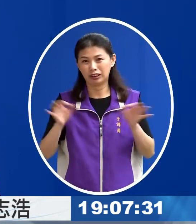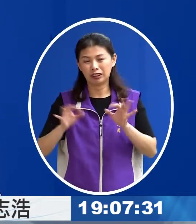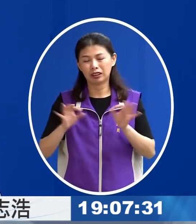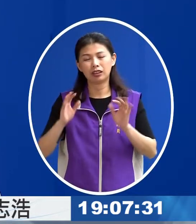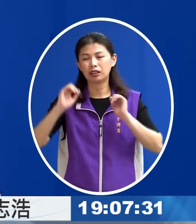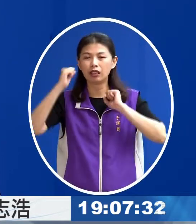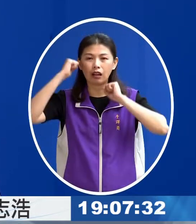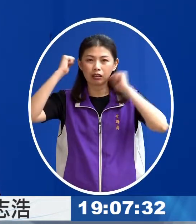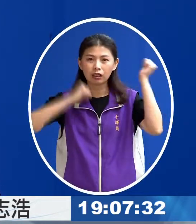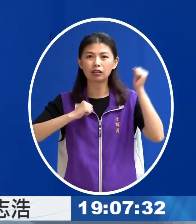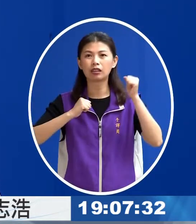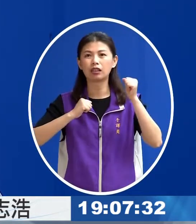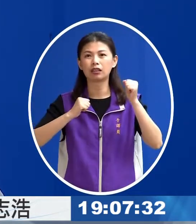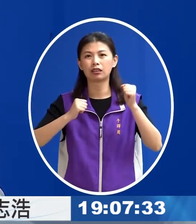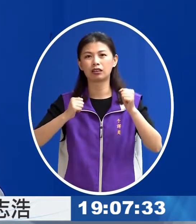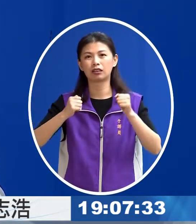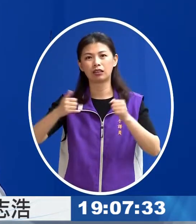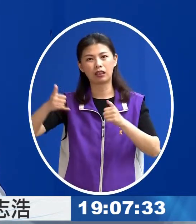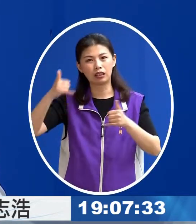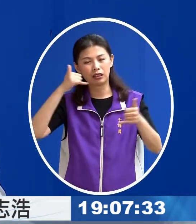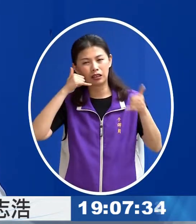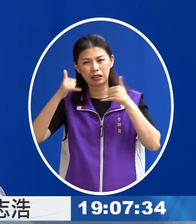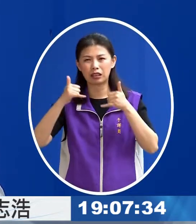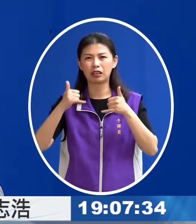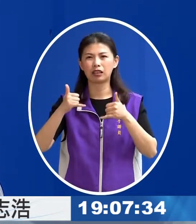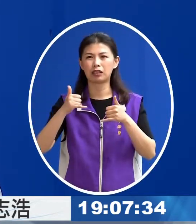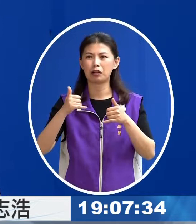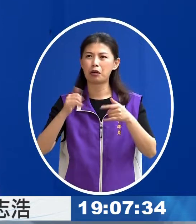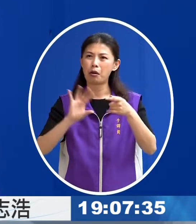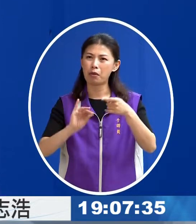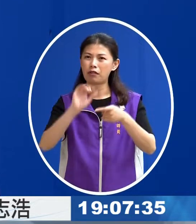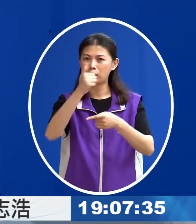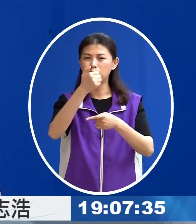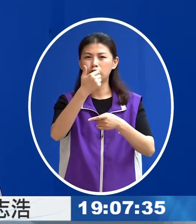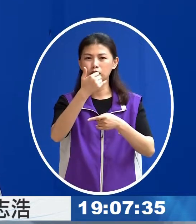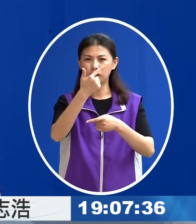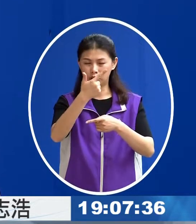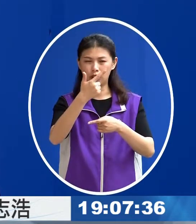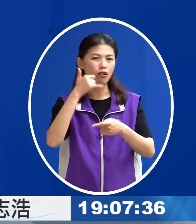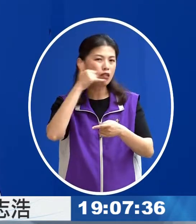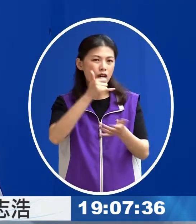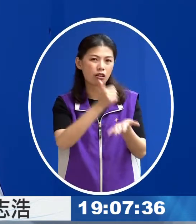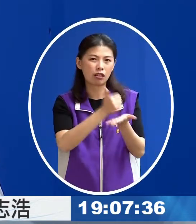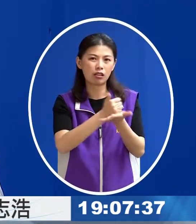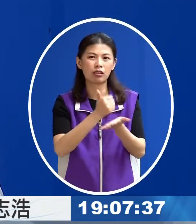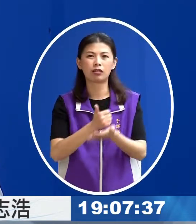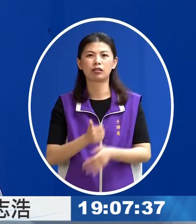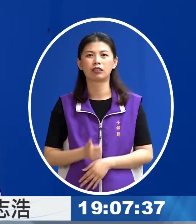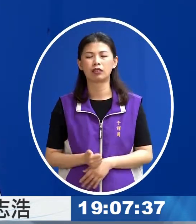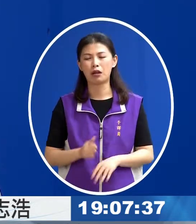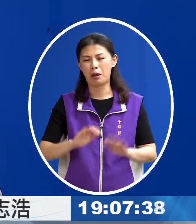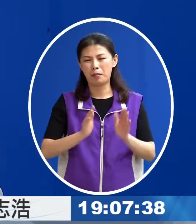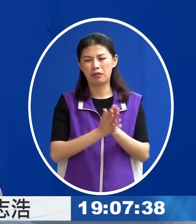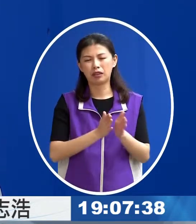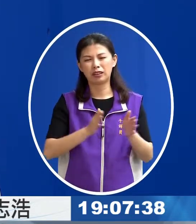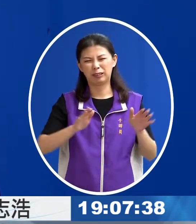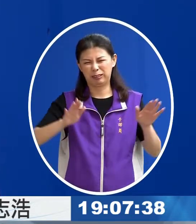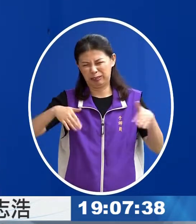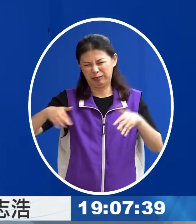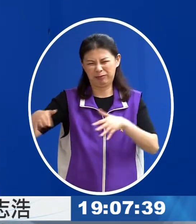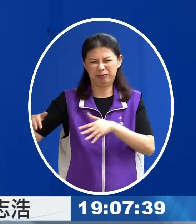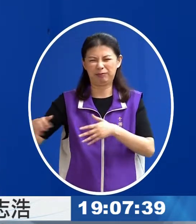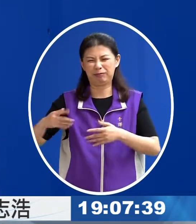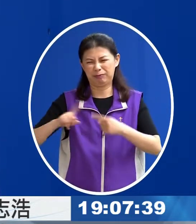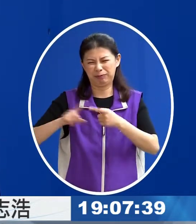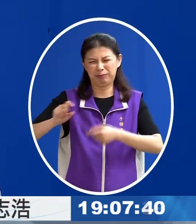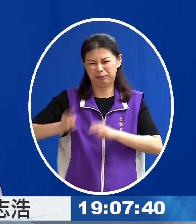上的时候，那接通率是比较低一些，大概56%左右啊。但是我们紧急调援人手了之后，到了傍